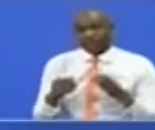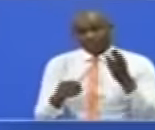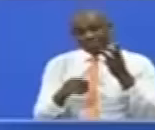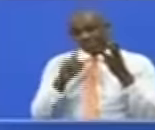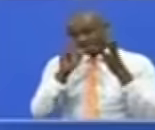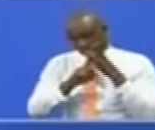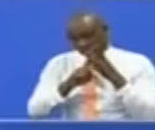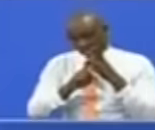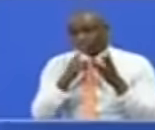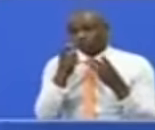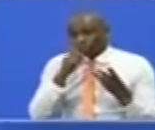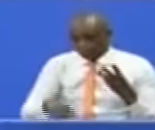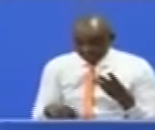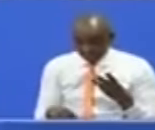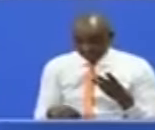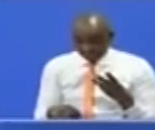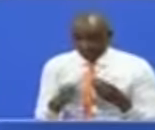ni kwa nini